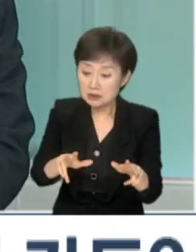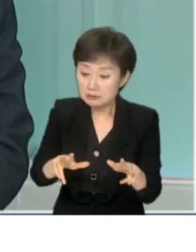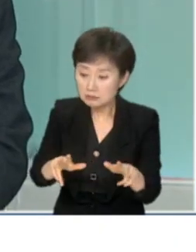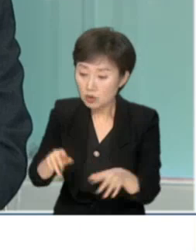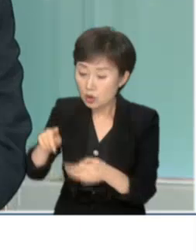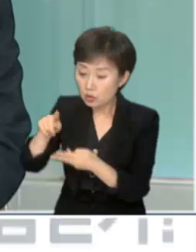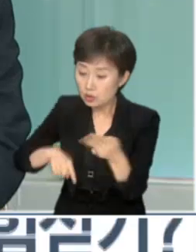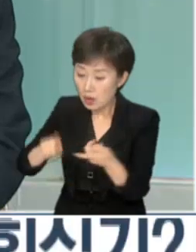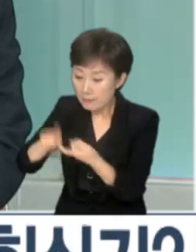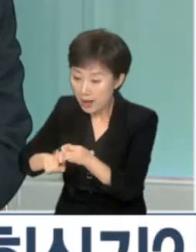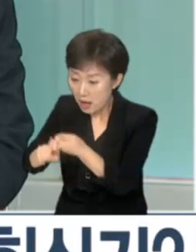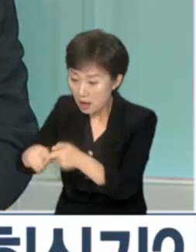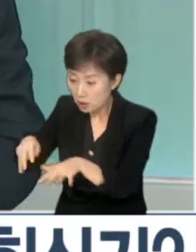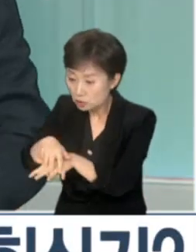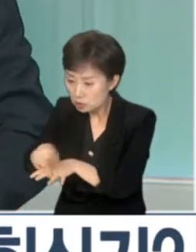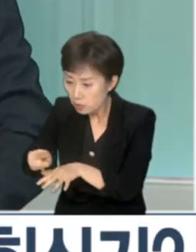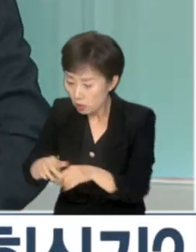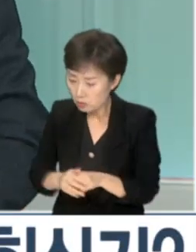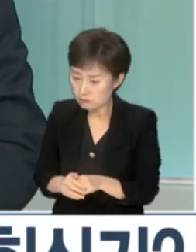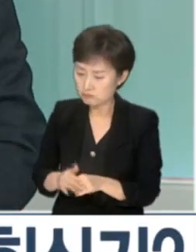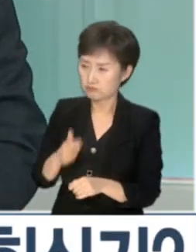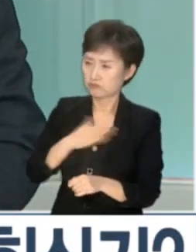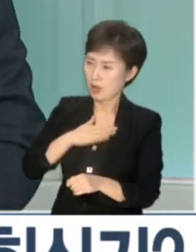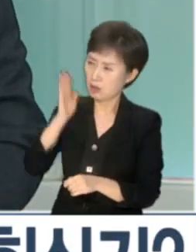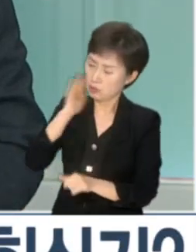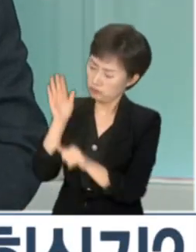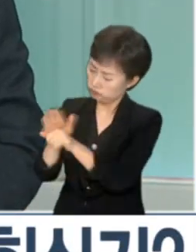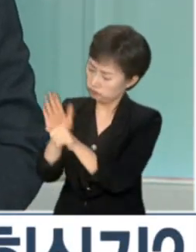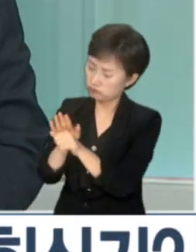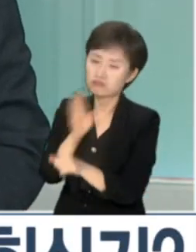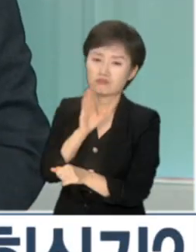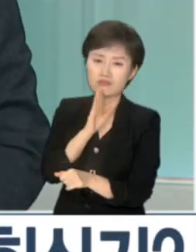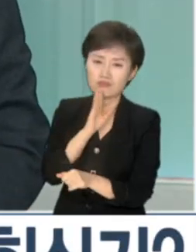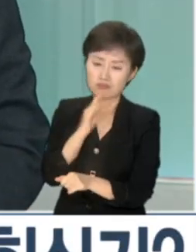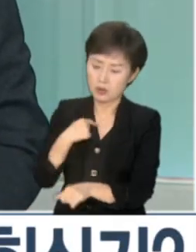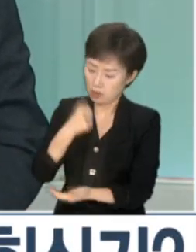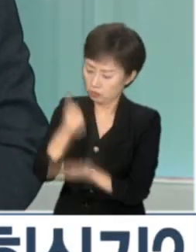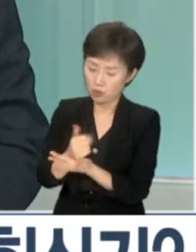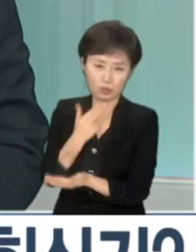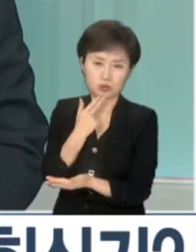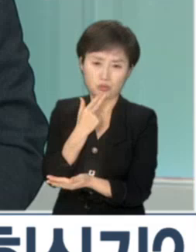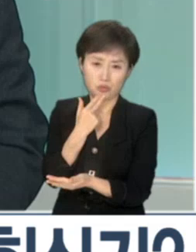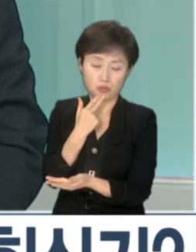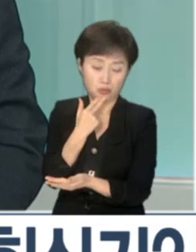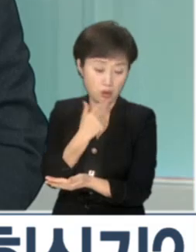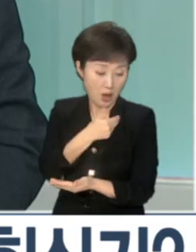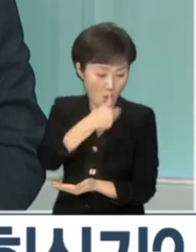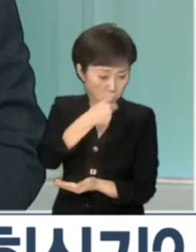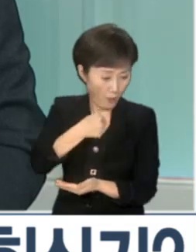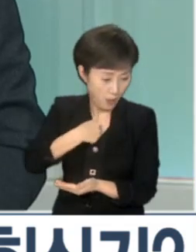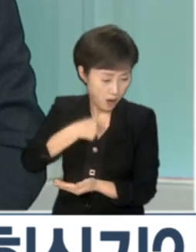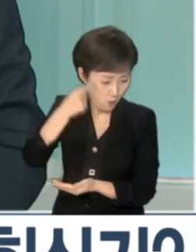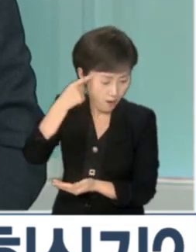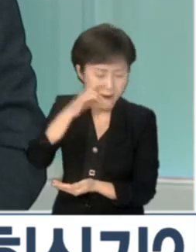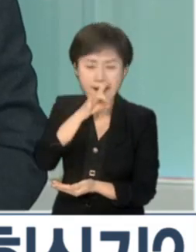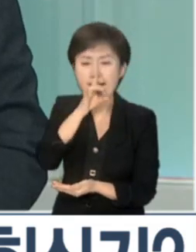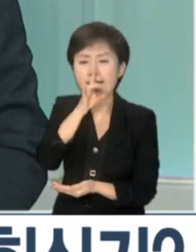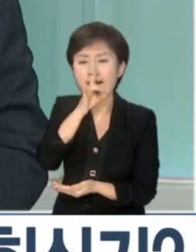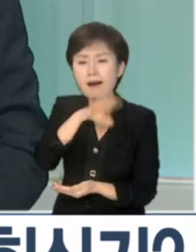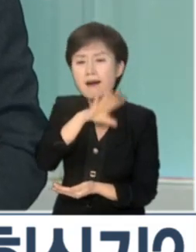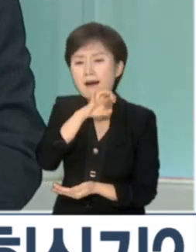만드는 사람인데 자기들이 뭐 어떤 그 죄를 짓다든가 파렴치범도 아니고 그렇다고 해서 범법자도 아니지 않습니까? 그런